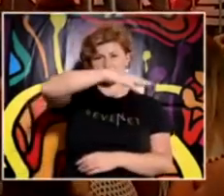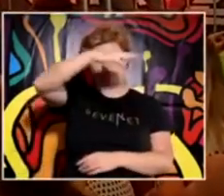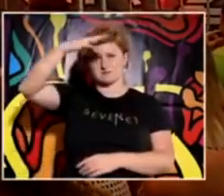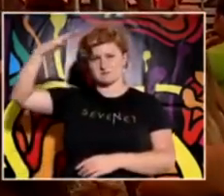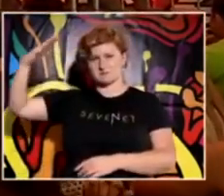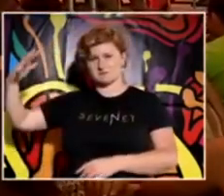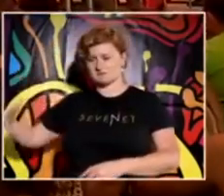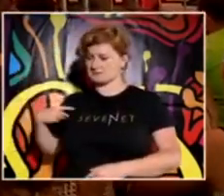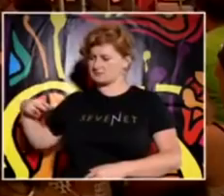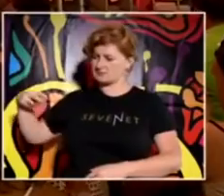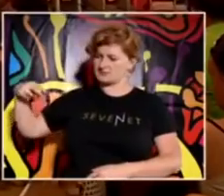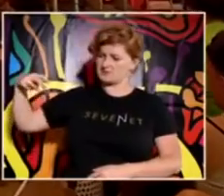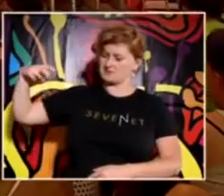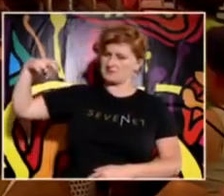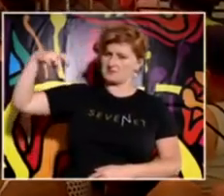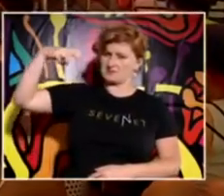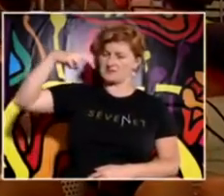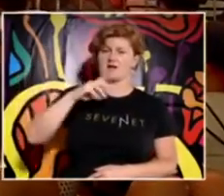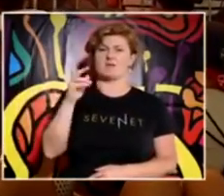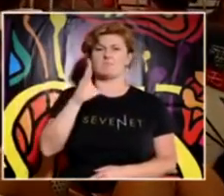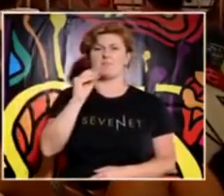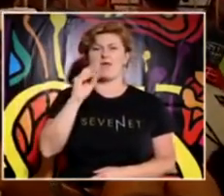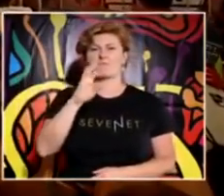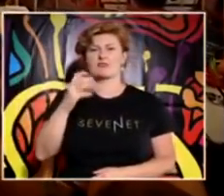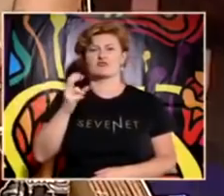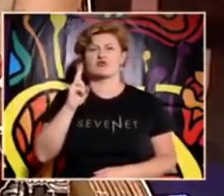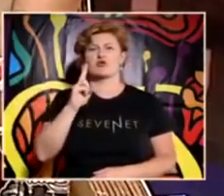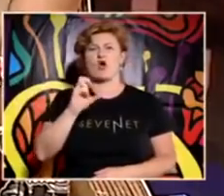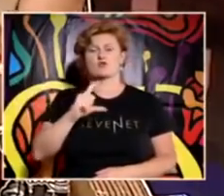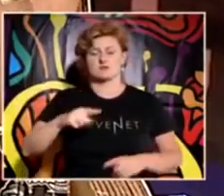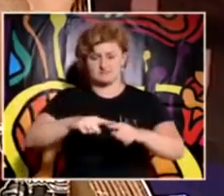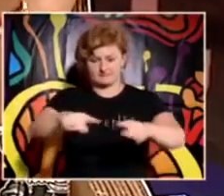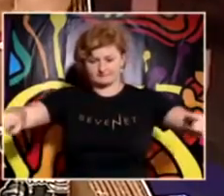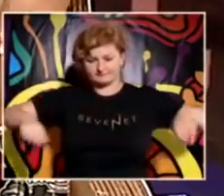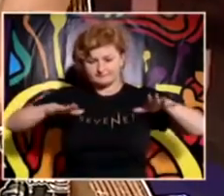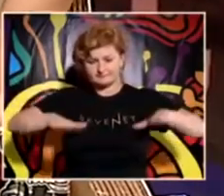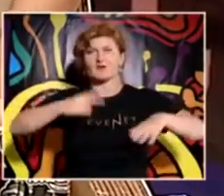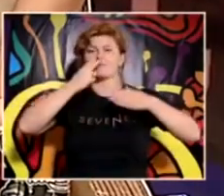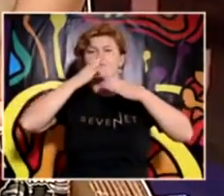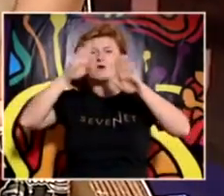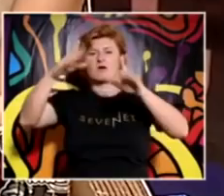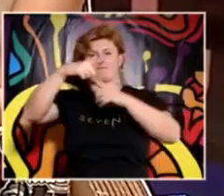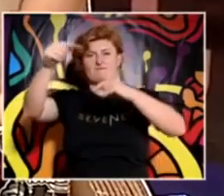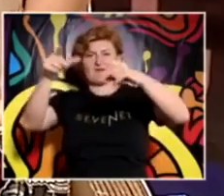obozowisko. Berberzy rozłożyli olbrzymi koc i pokazali nam gwiazdy. I